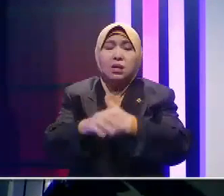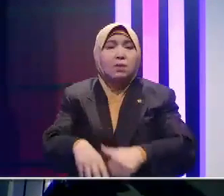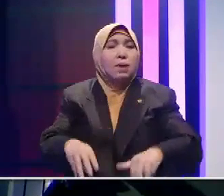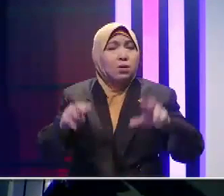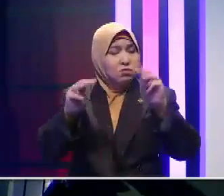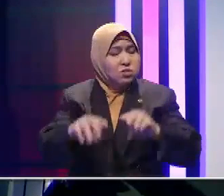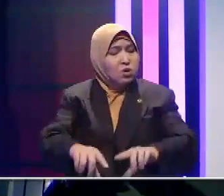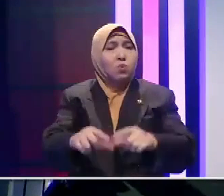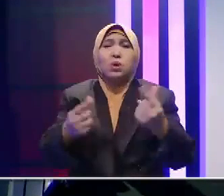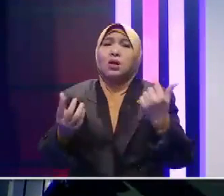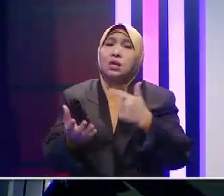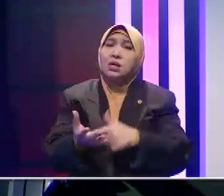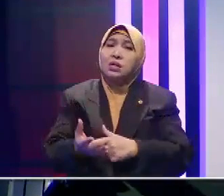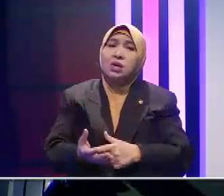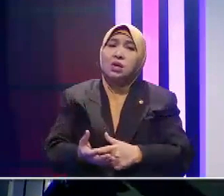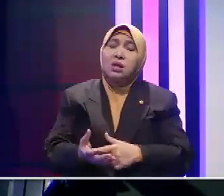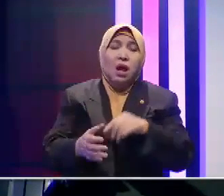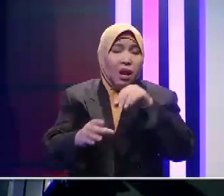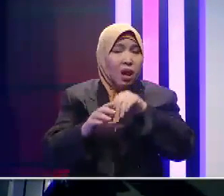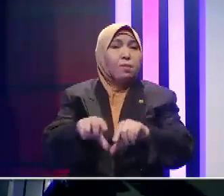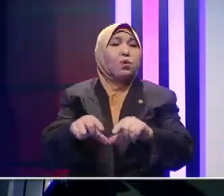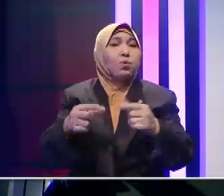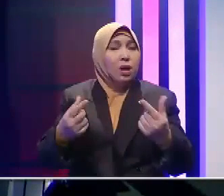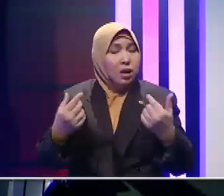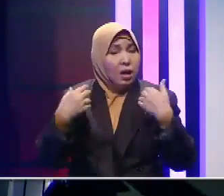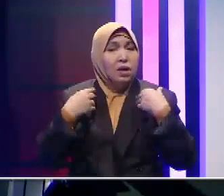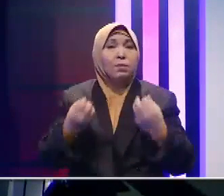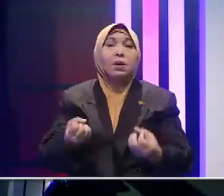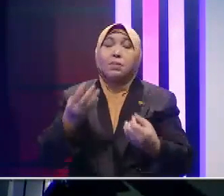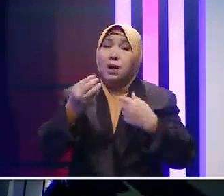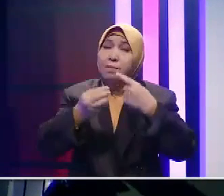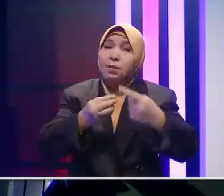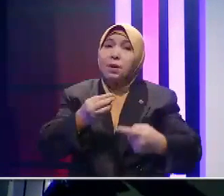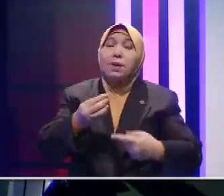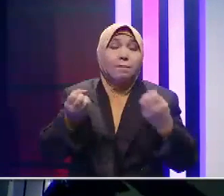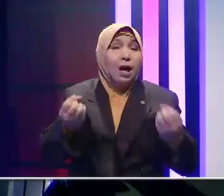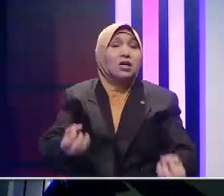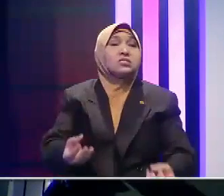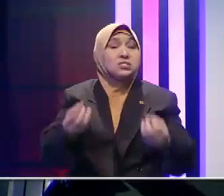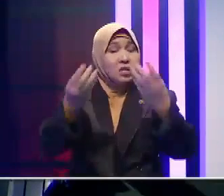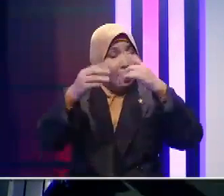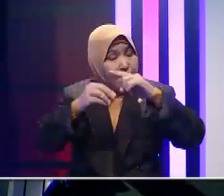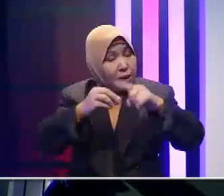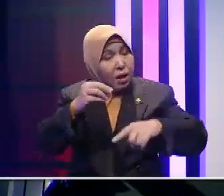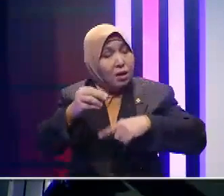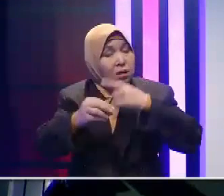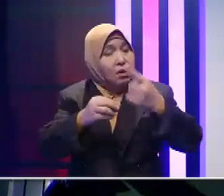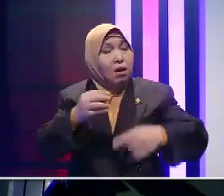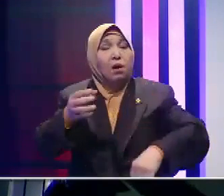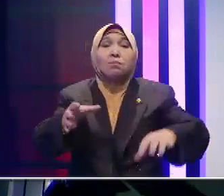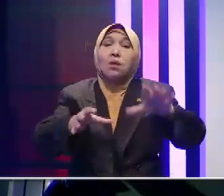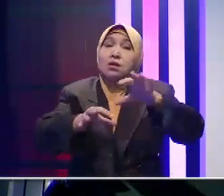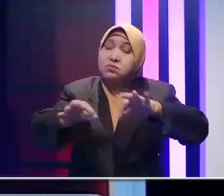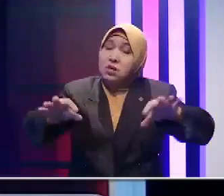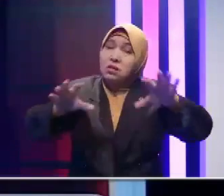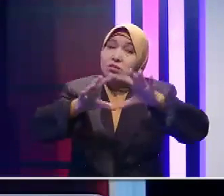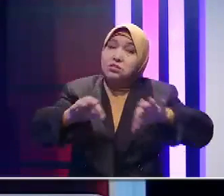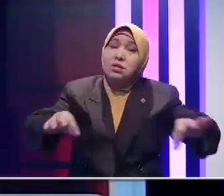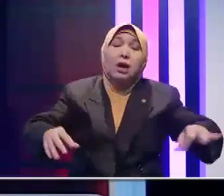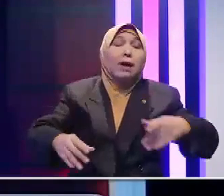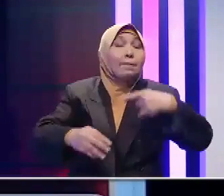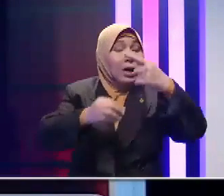ini, dalam Quran ini ada beberapa banyak perkara yang Allah kalamkan. Antaranya perkara-perkara yang